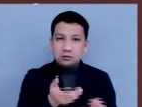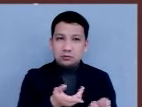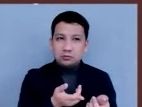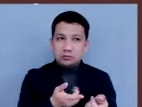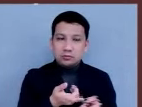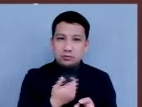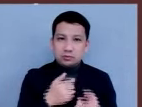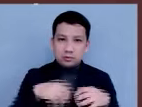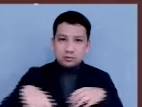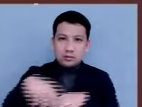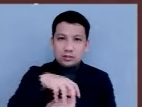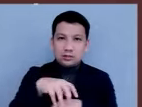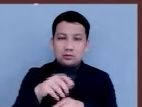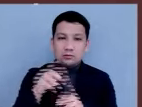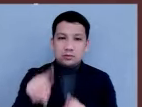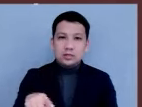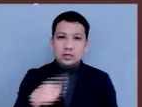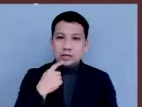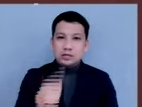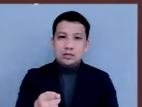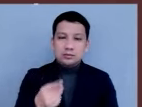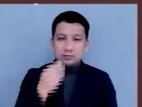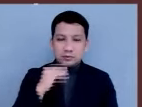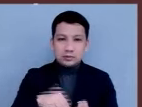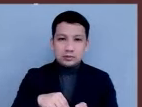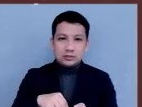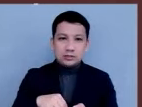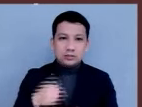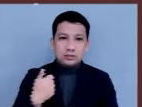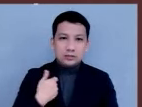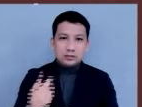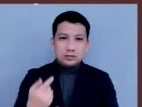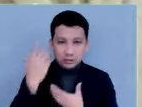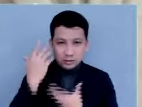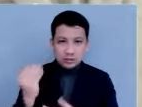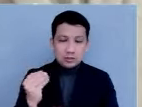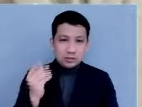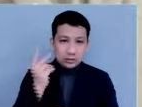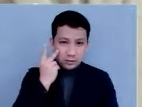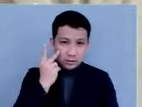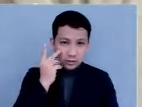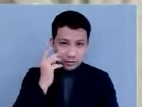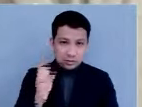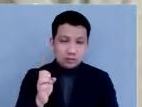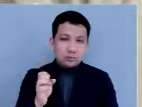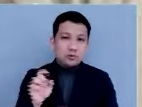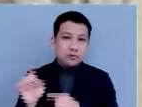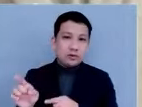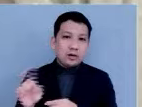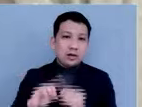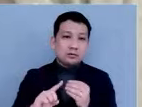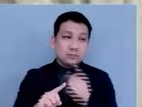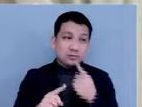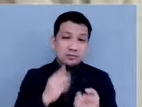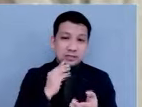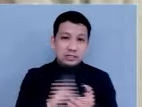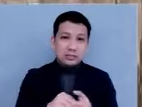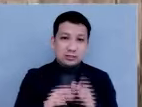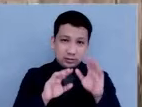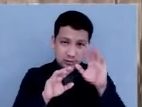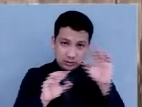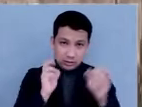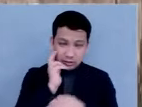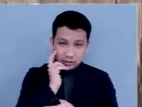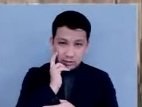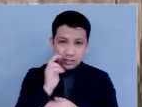iyo. Yan ang mensahe ng self-confessed drug lord na si Kerwin Espinosa kay dating Pangulong Rodrigo Duterte sa